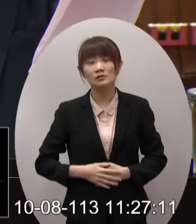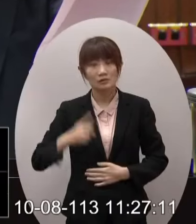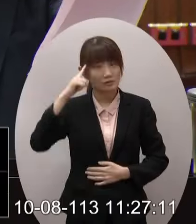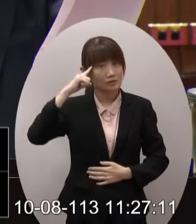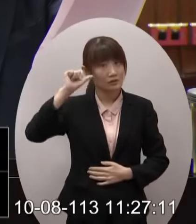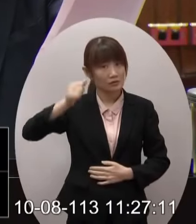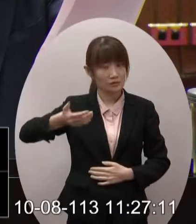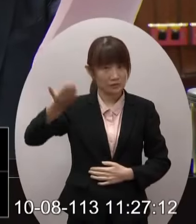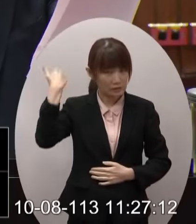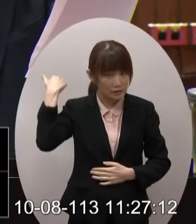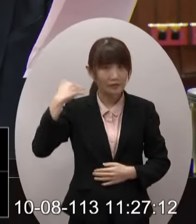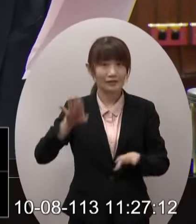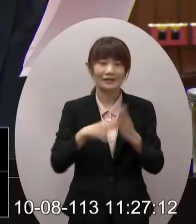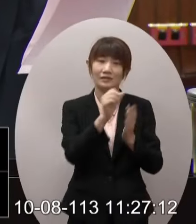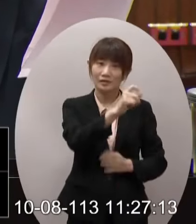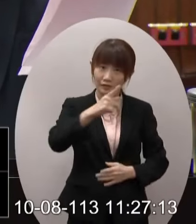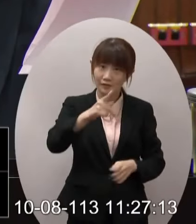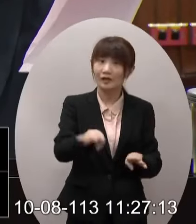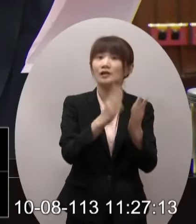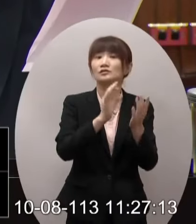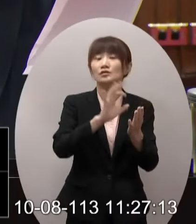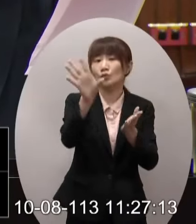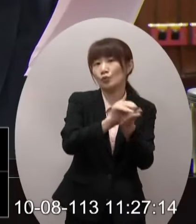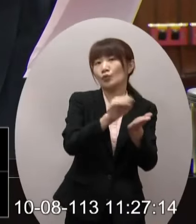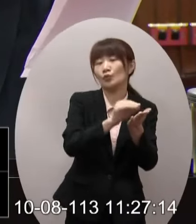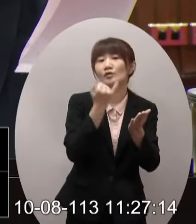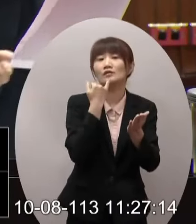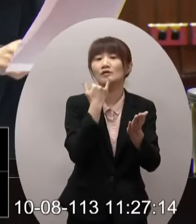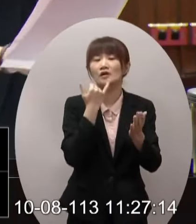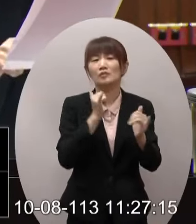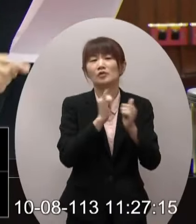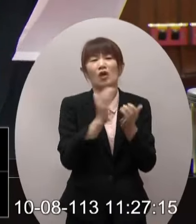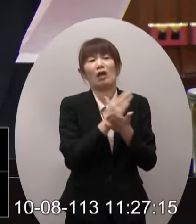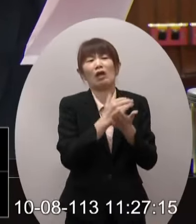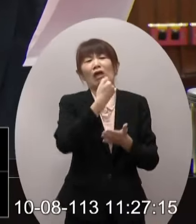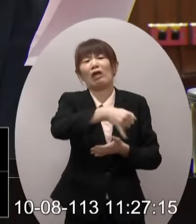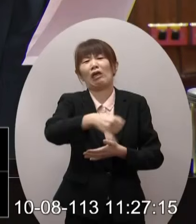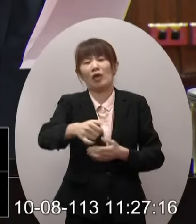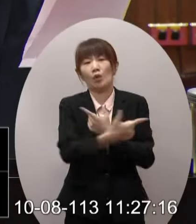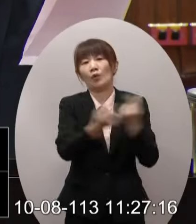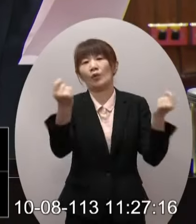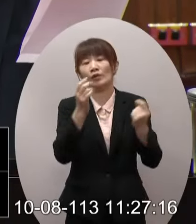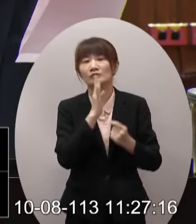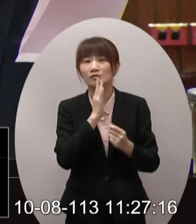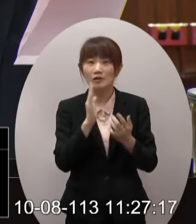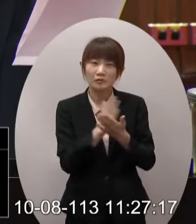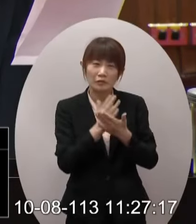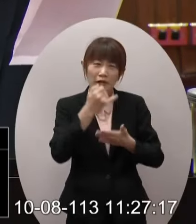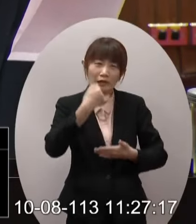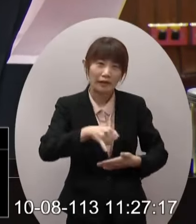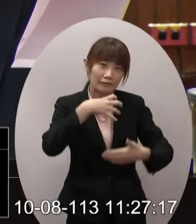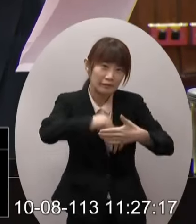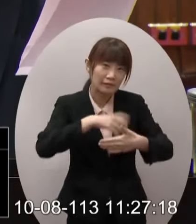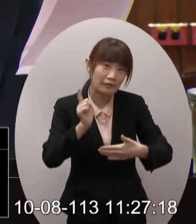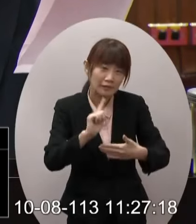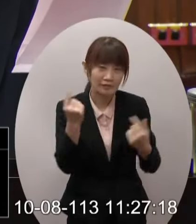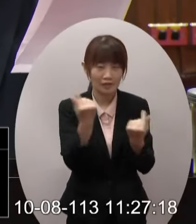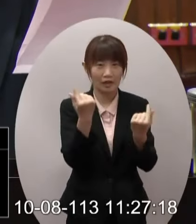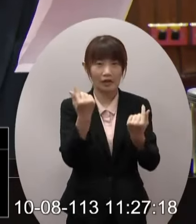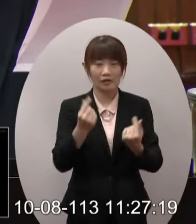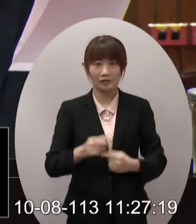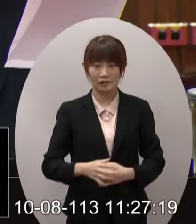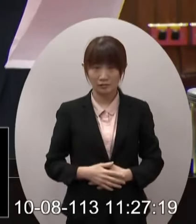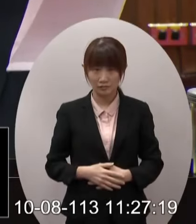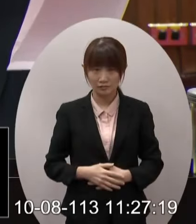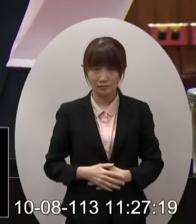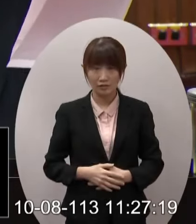5天前上线。那么这5天来复评如潮，他的复评大概哪一些呢？他说人家